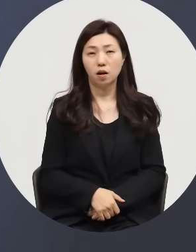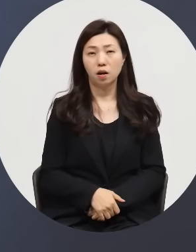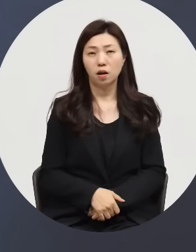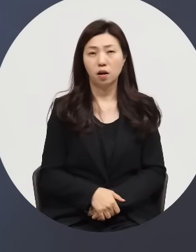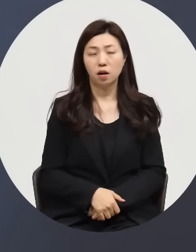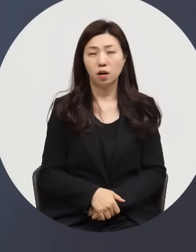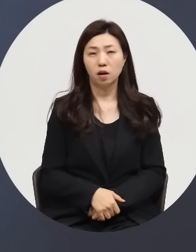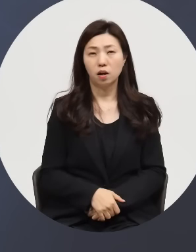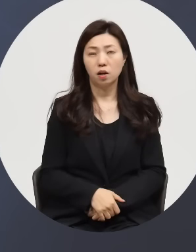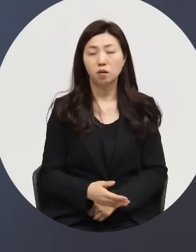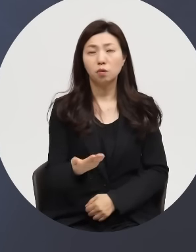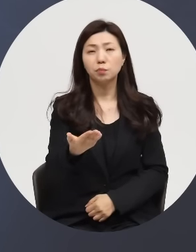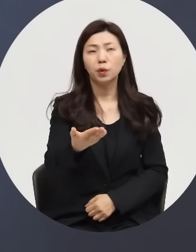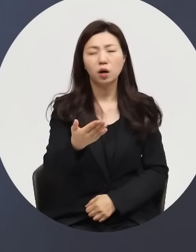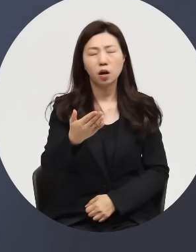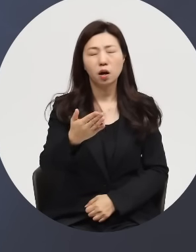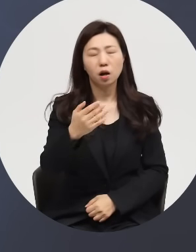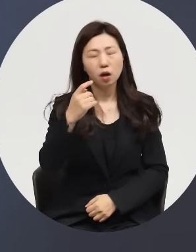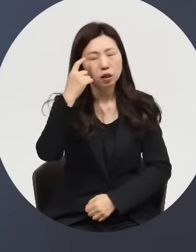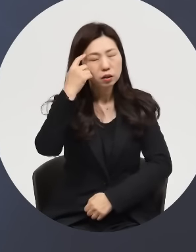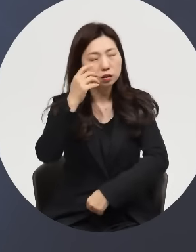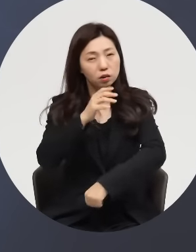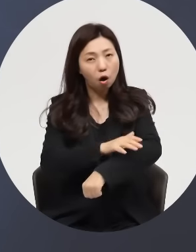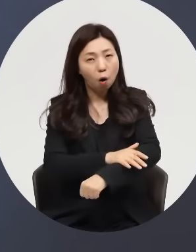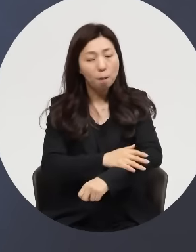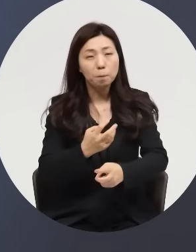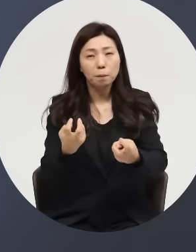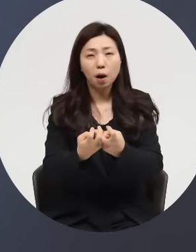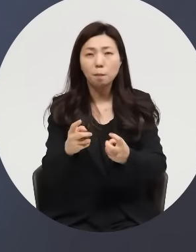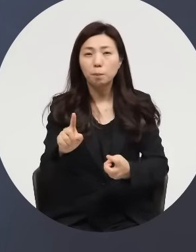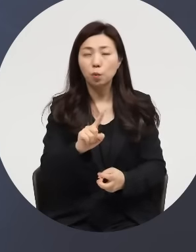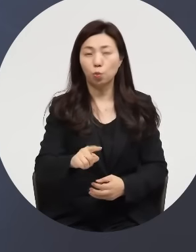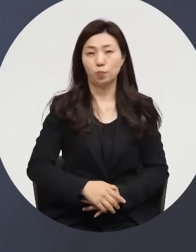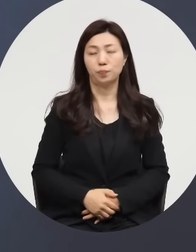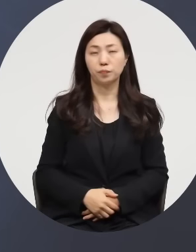그럴 때 자기는 어떻게 하는 게 현명하다고 생각해?